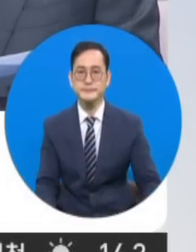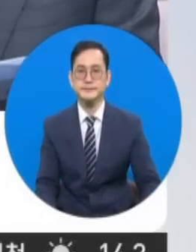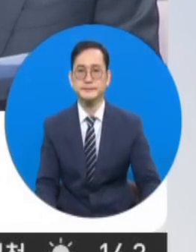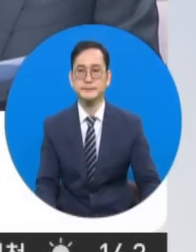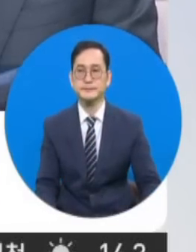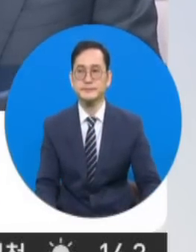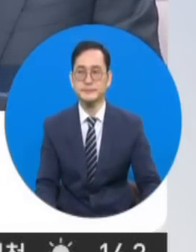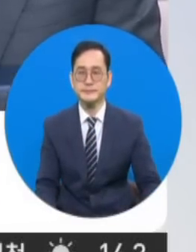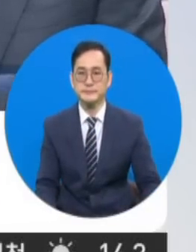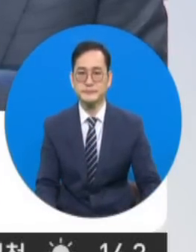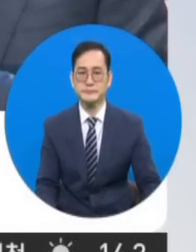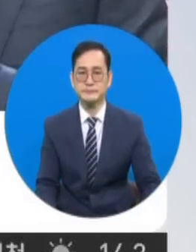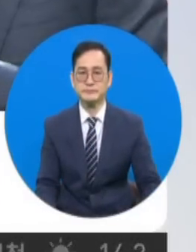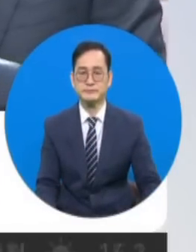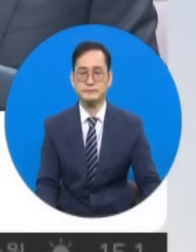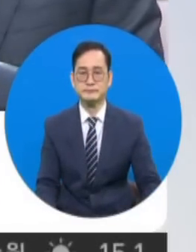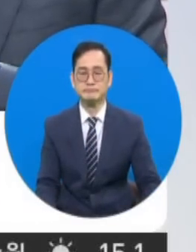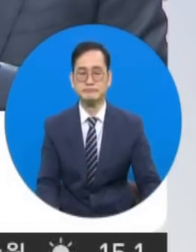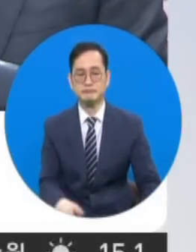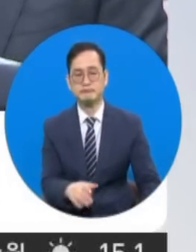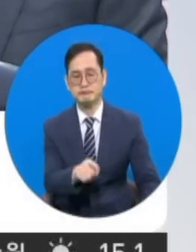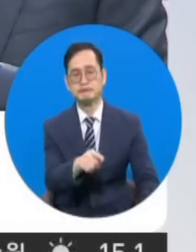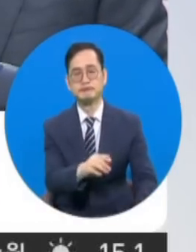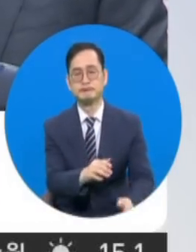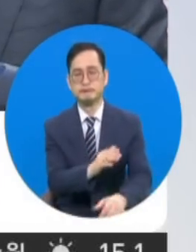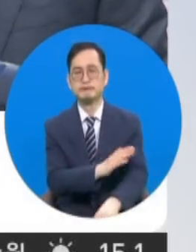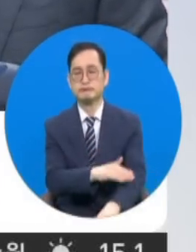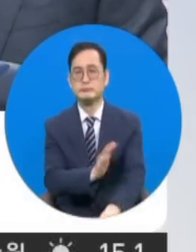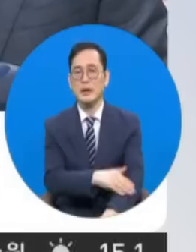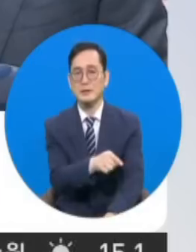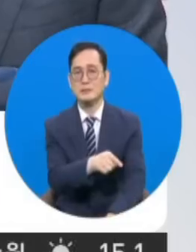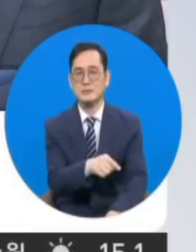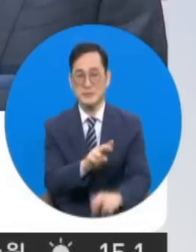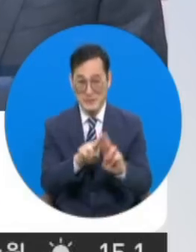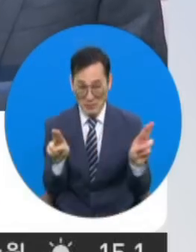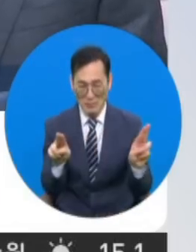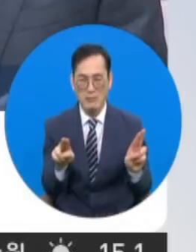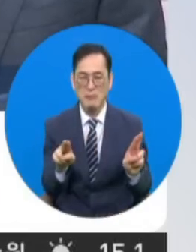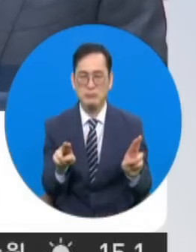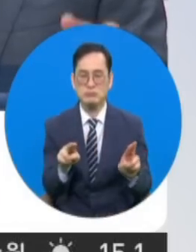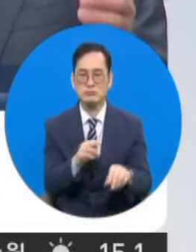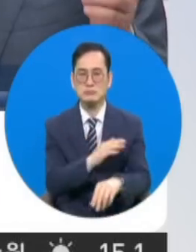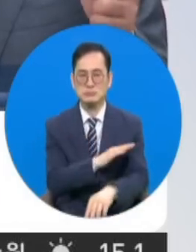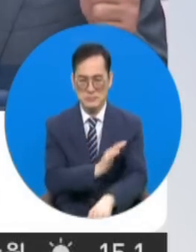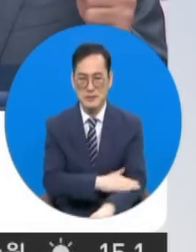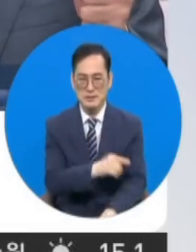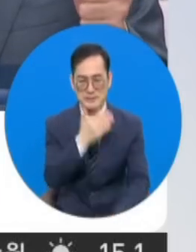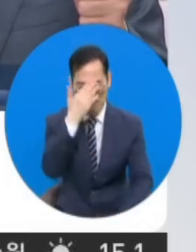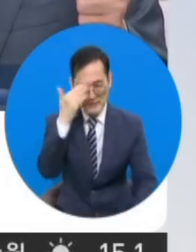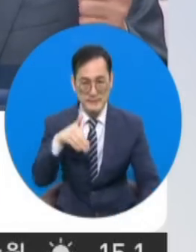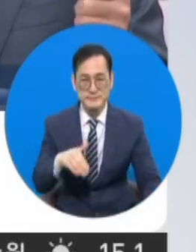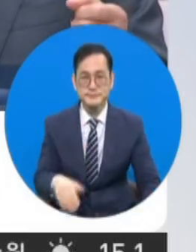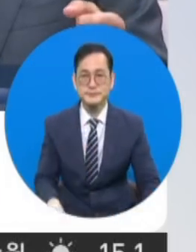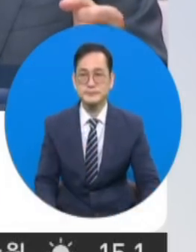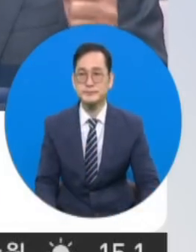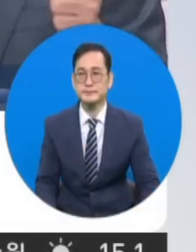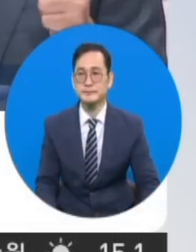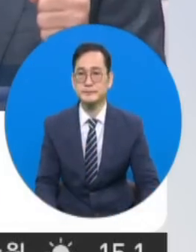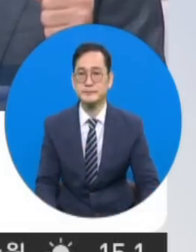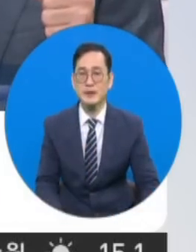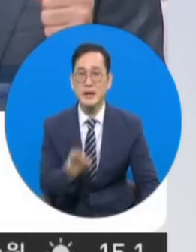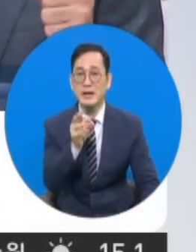보여지는데 잘했다고 생각을 합니다 다만 다만 우리가 열정 페이라는 것은 우리가 고용주가